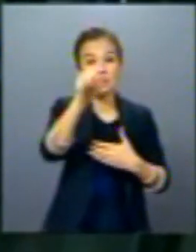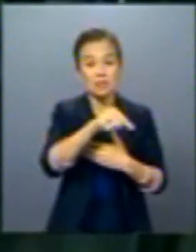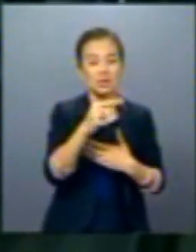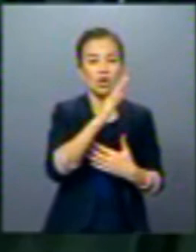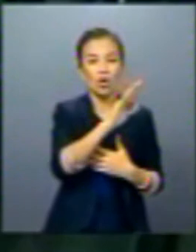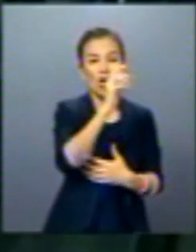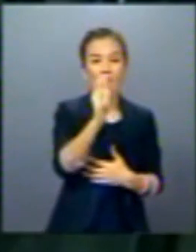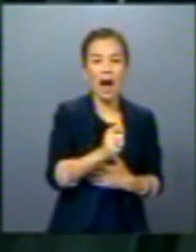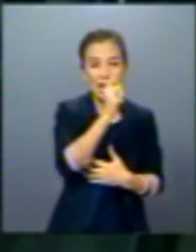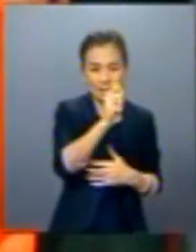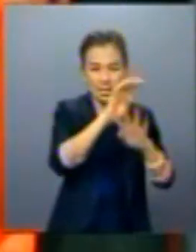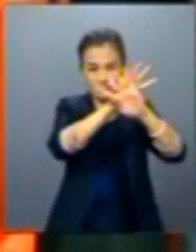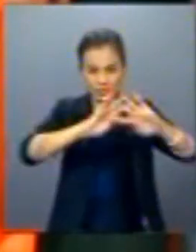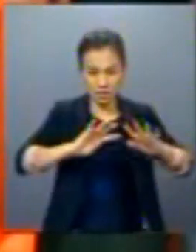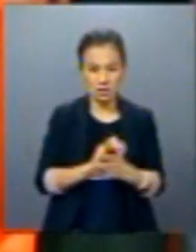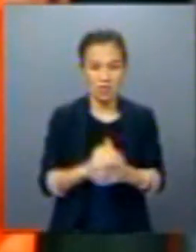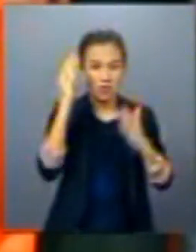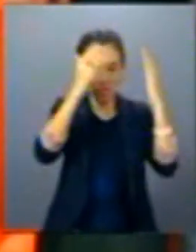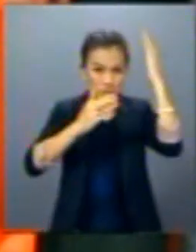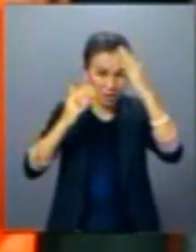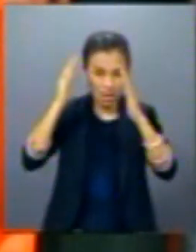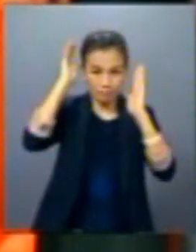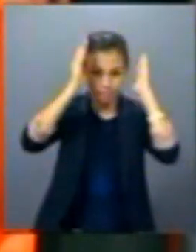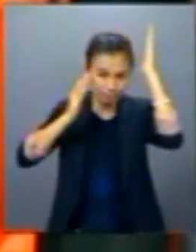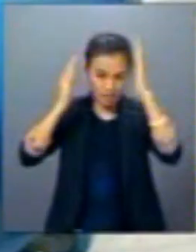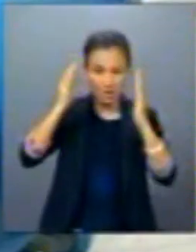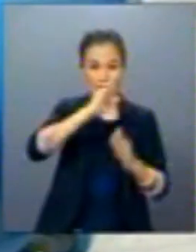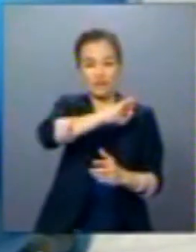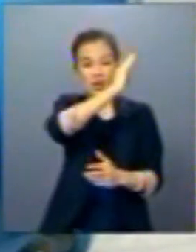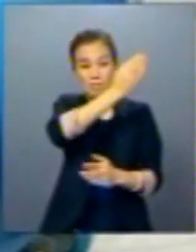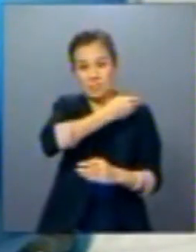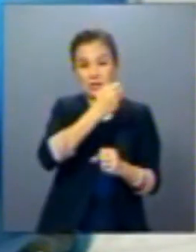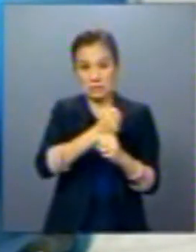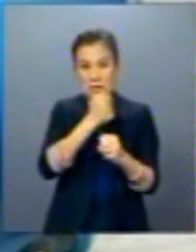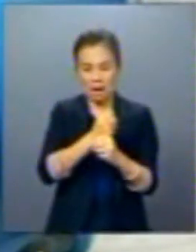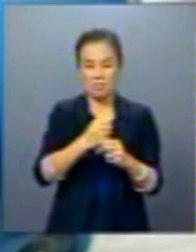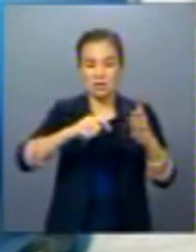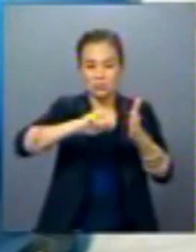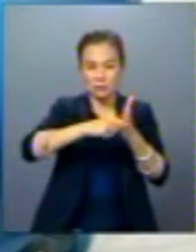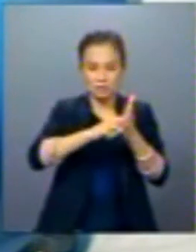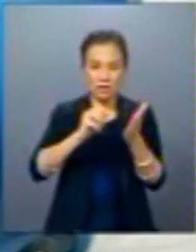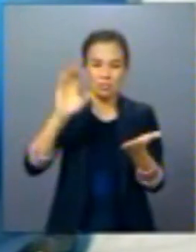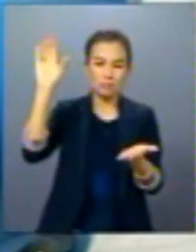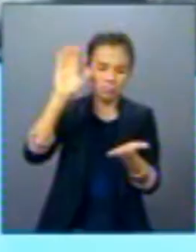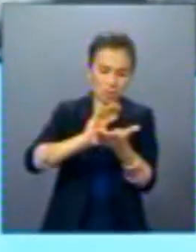มาเลเซียแล้วก็ฟิลิปปินส์ก็เริ่มมีมาตรการดึงดูดการลงทุนรถยนต์ไฟฟ้าเหล่านี้เช่นกันค่ะ